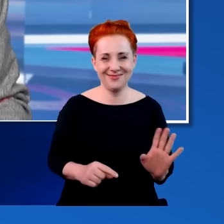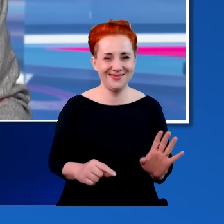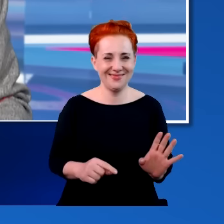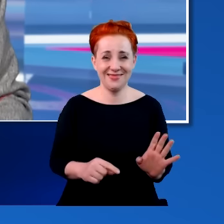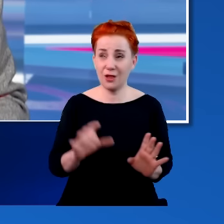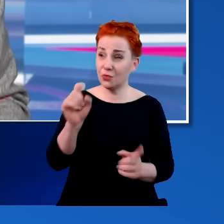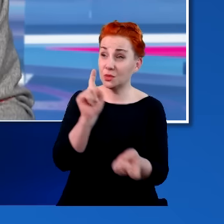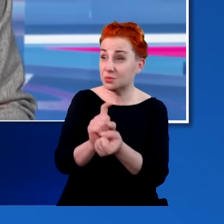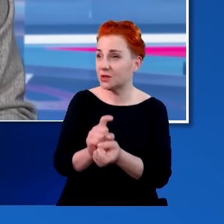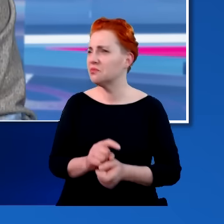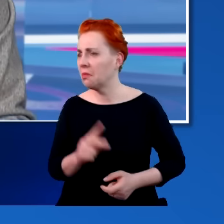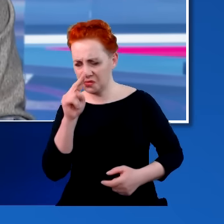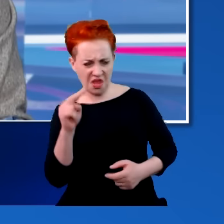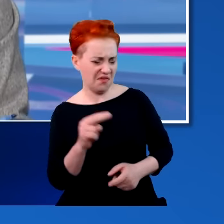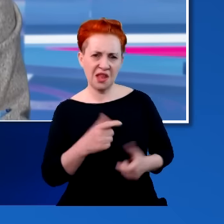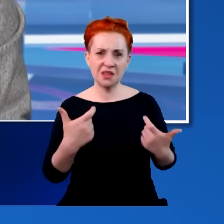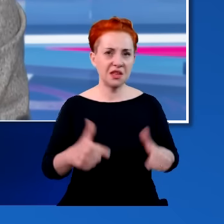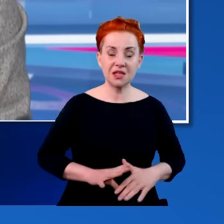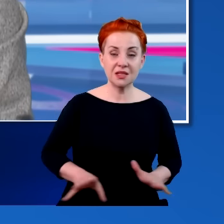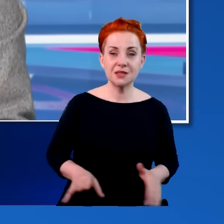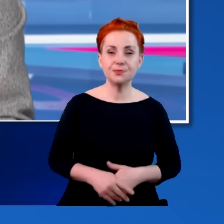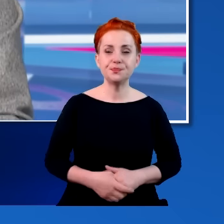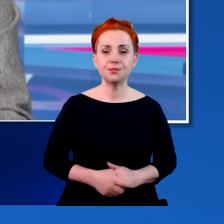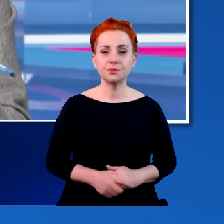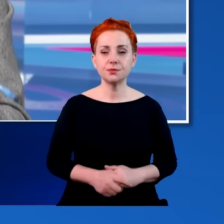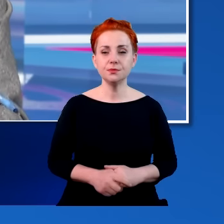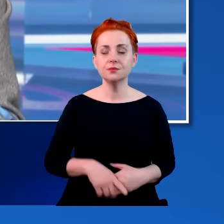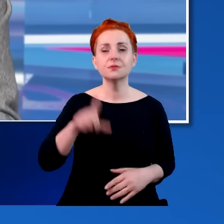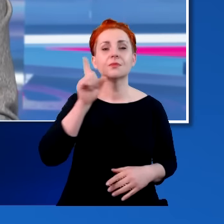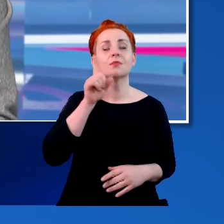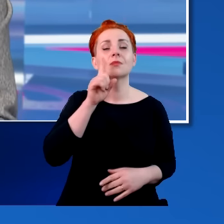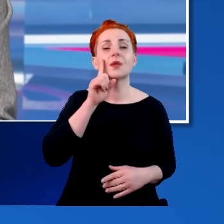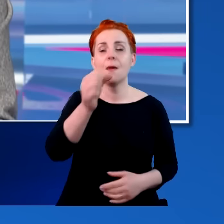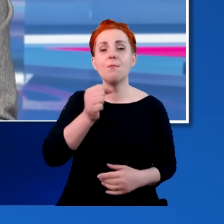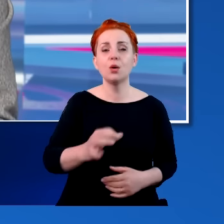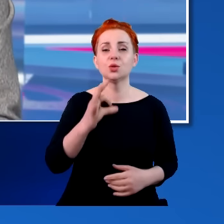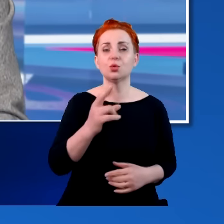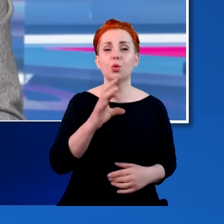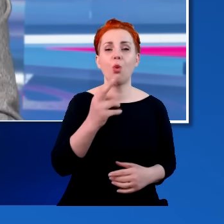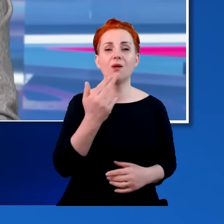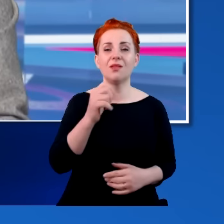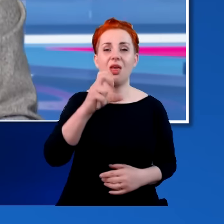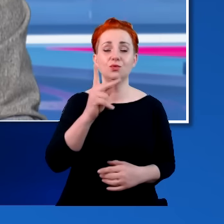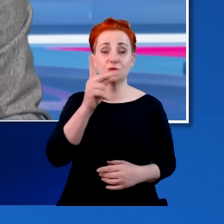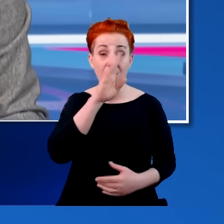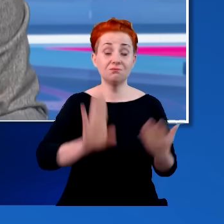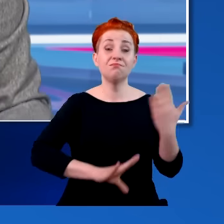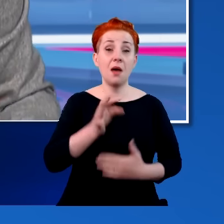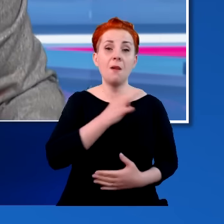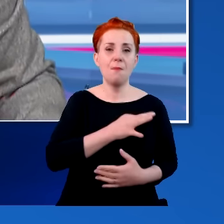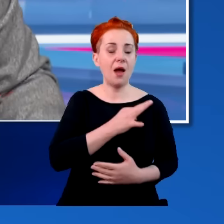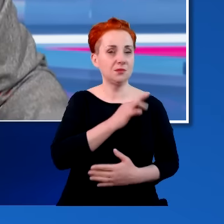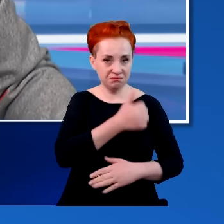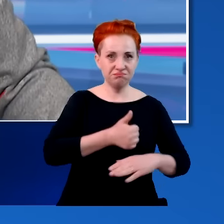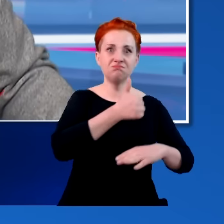bezobjawowy ze strony No ale pan poseł koalicji. Marcin z Konieczka reprezentuje partię, która jednak debiutuje w Sejmie. No, więc